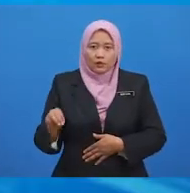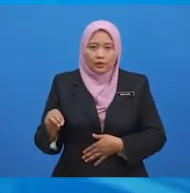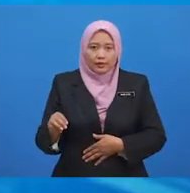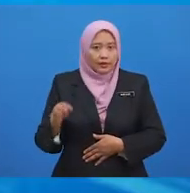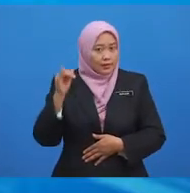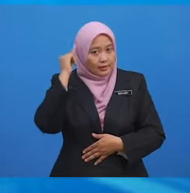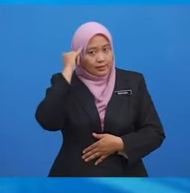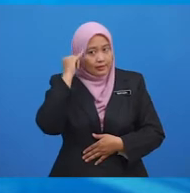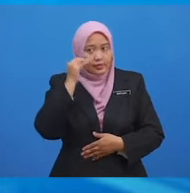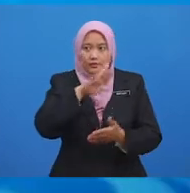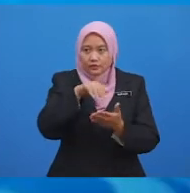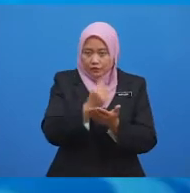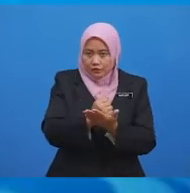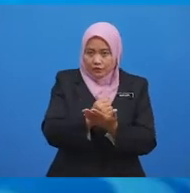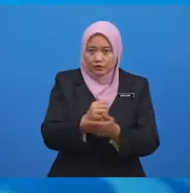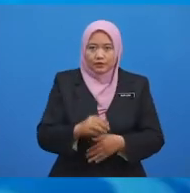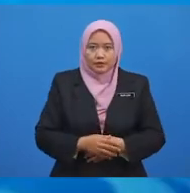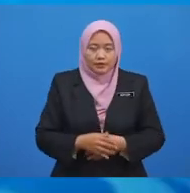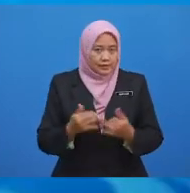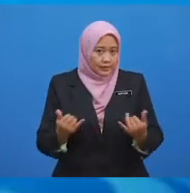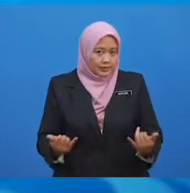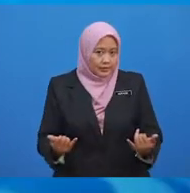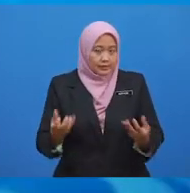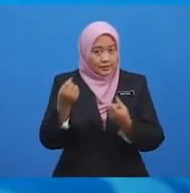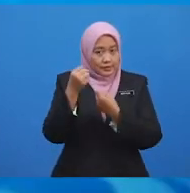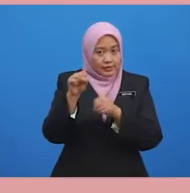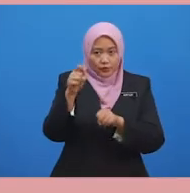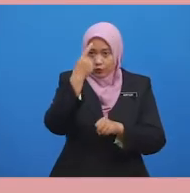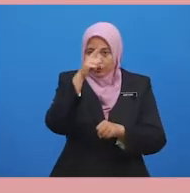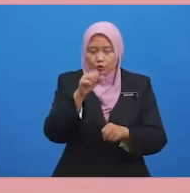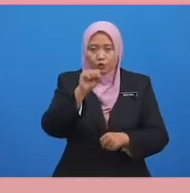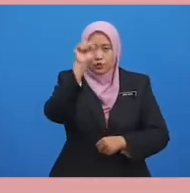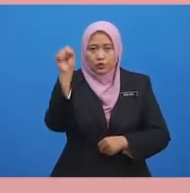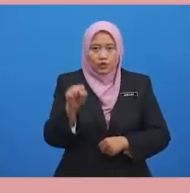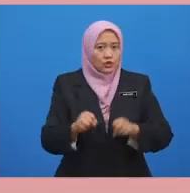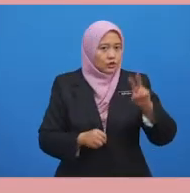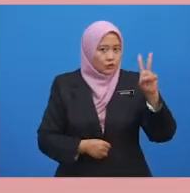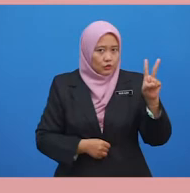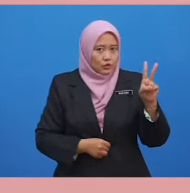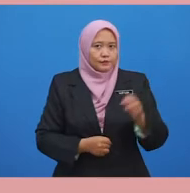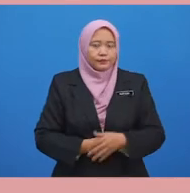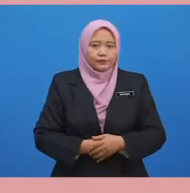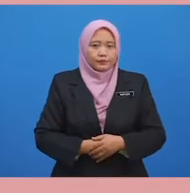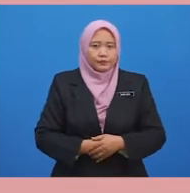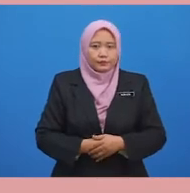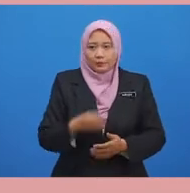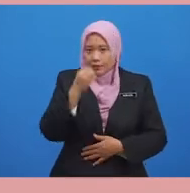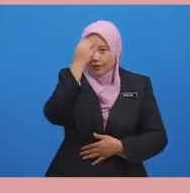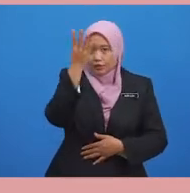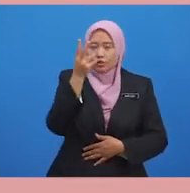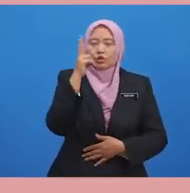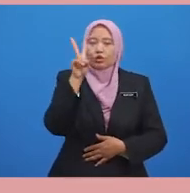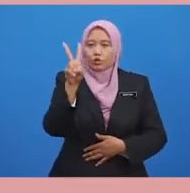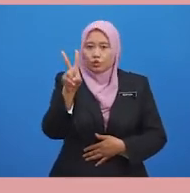kita bincangkan tadi. Sudah bersedia murid-murid? Soalan kedua ialah, nyatakan